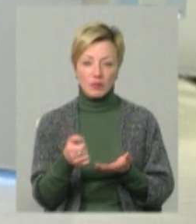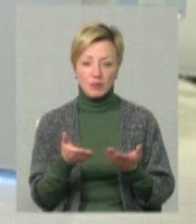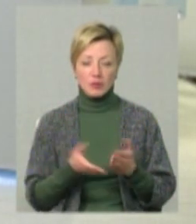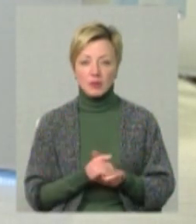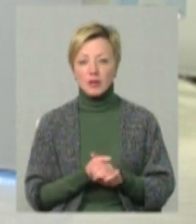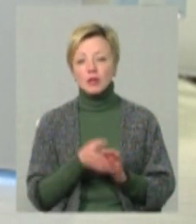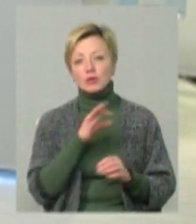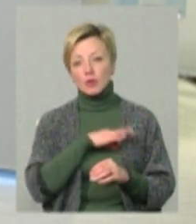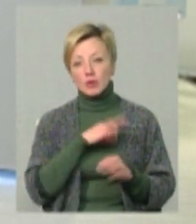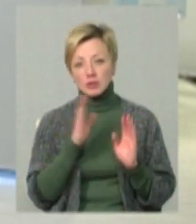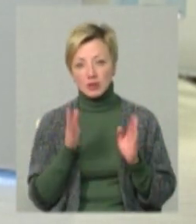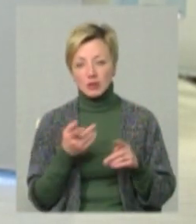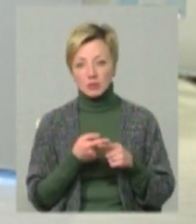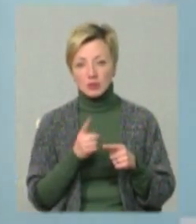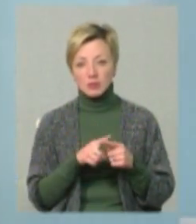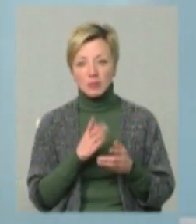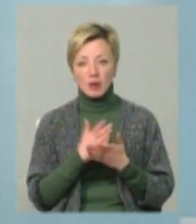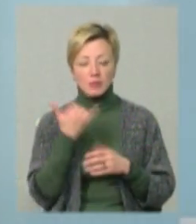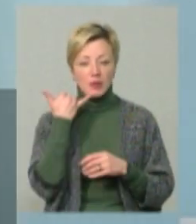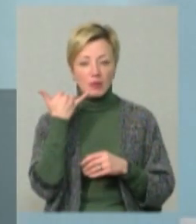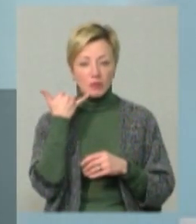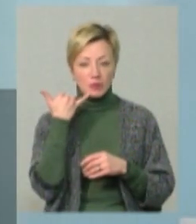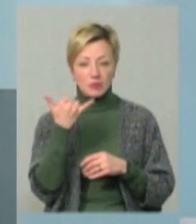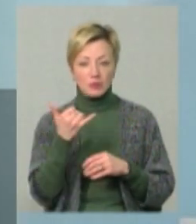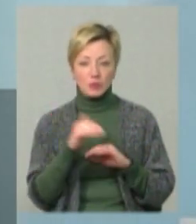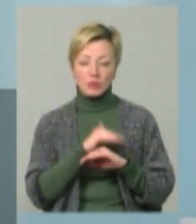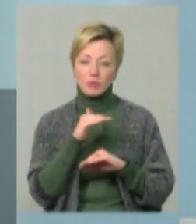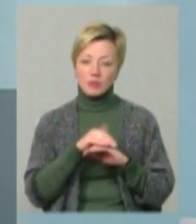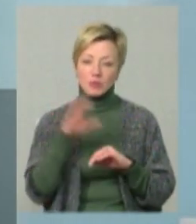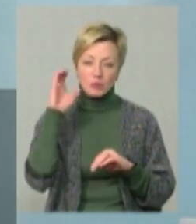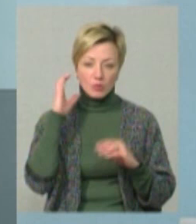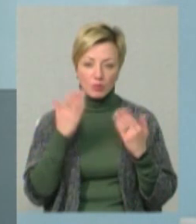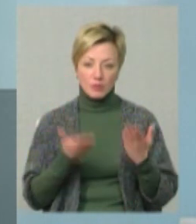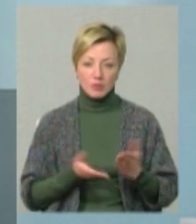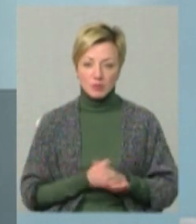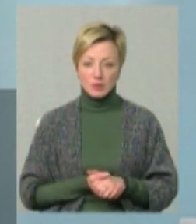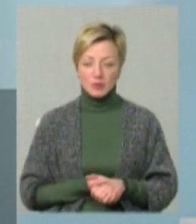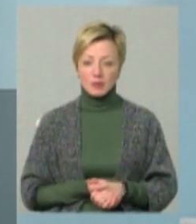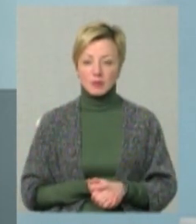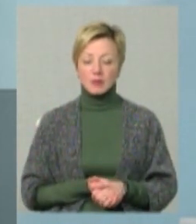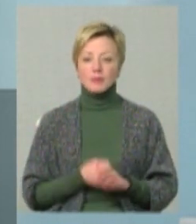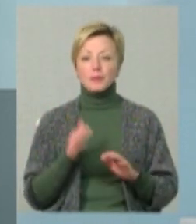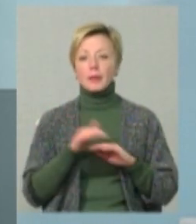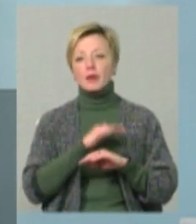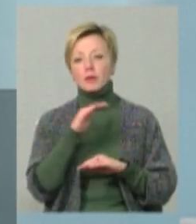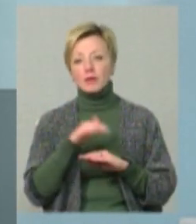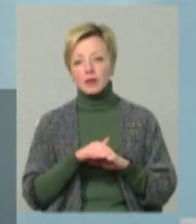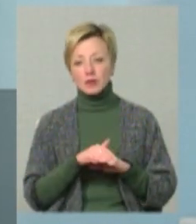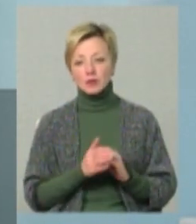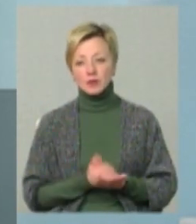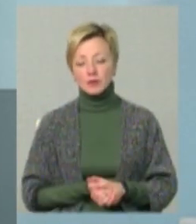Валентина. Скористаємось цим. І маємо телефонний дзвінок. Добрий вечір. Слухаємо вас. Доброго